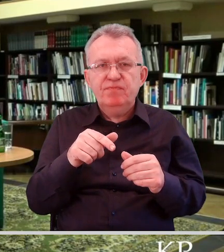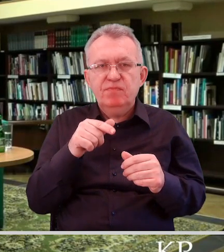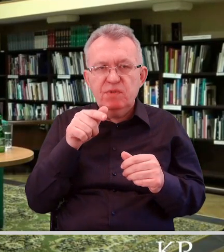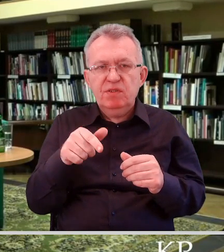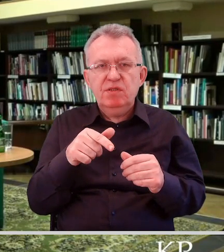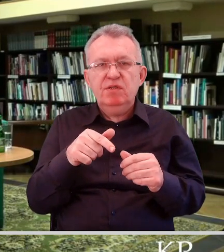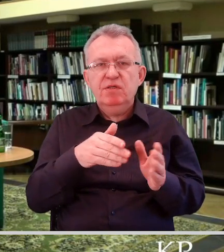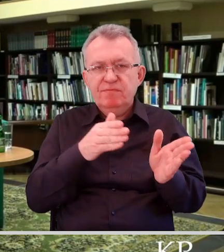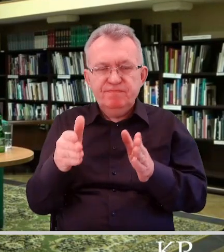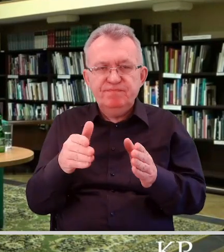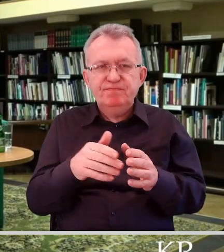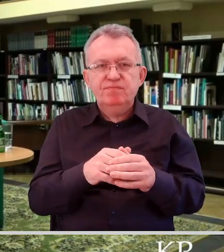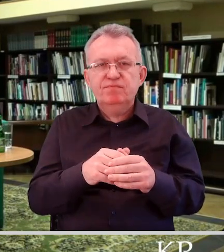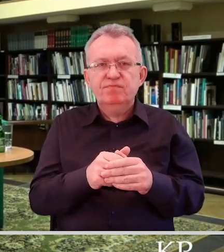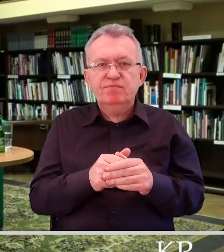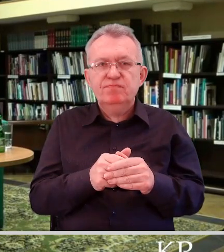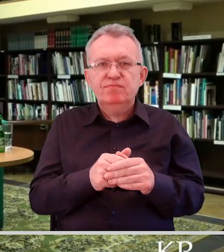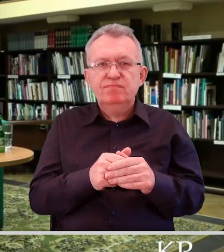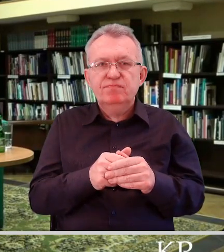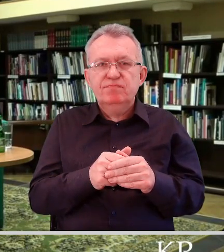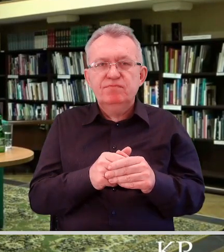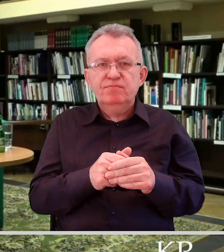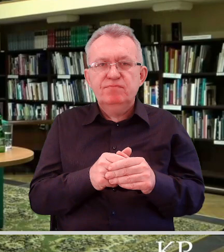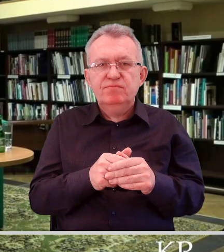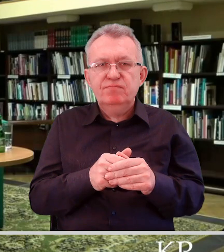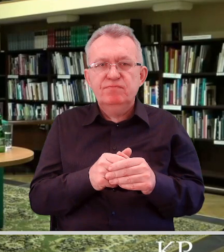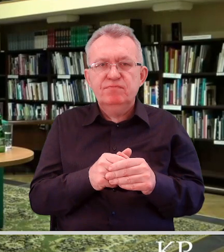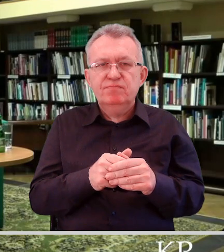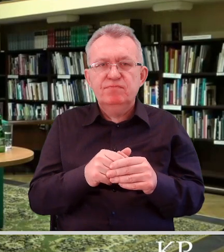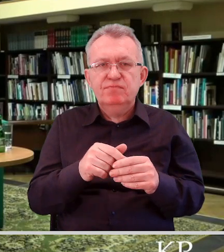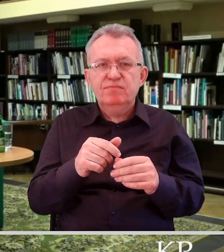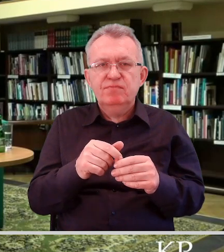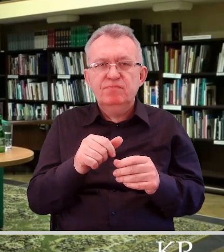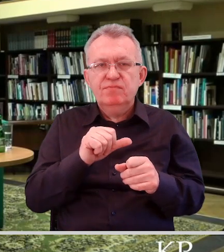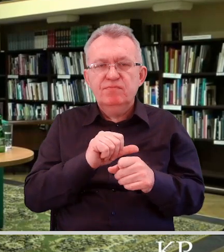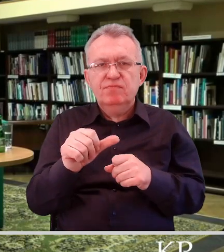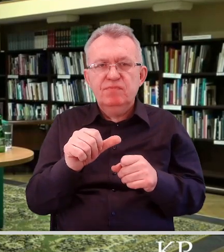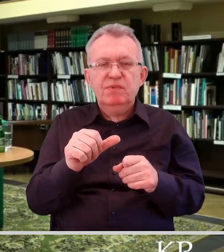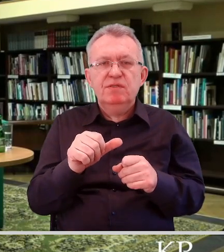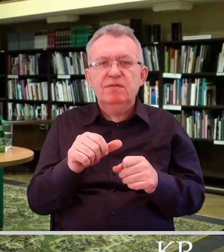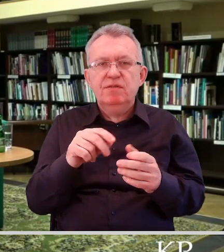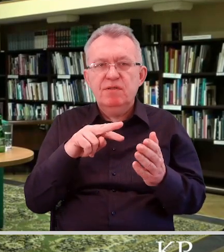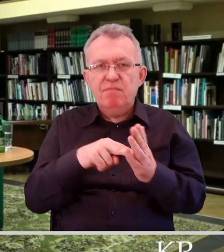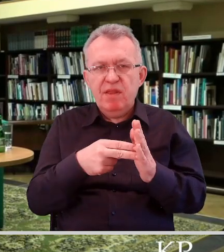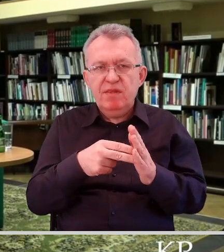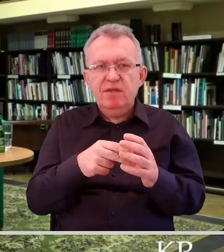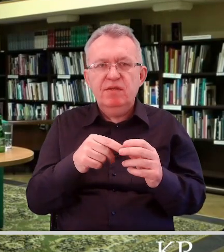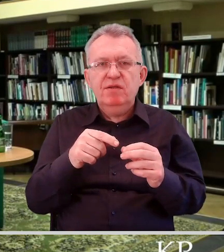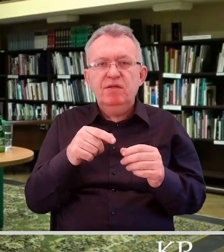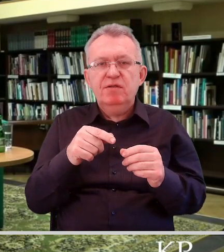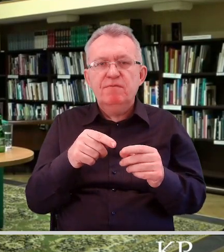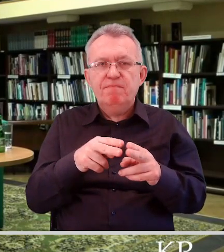już odsuwamy, nie o kogoś takiego chodzi, ani nawet o taką planerkę